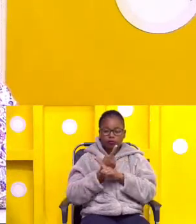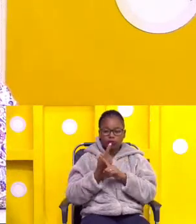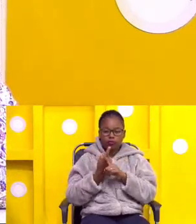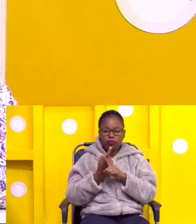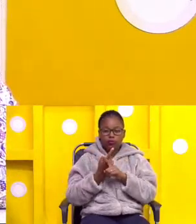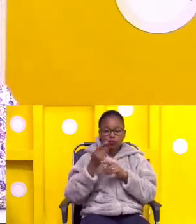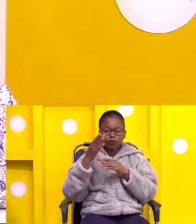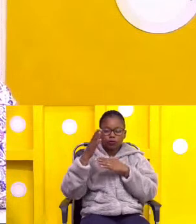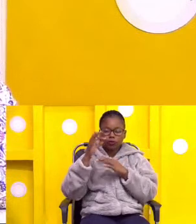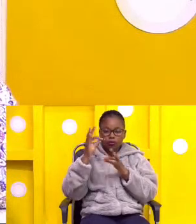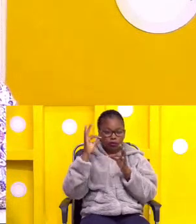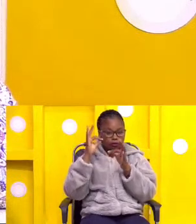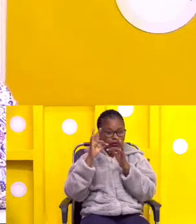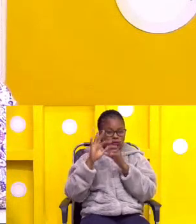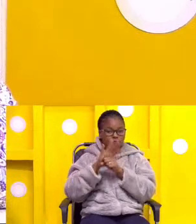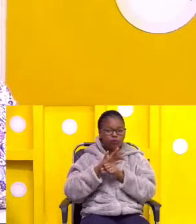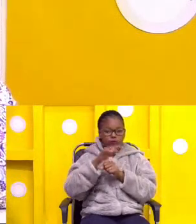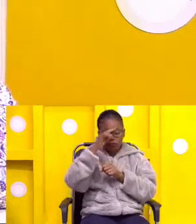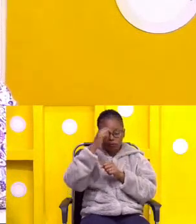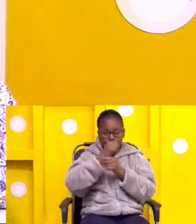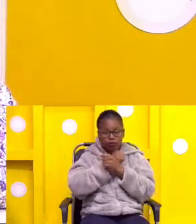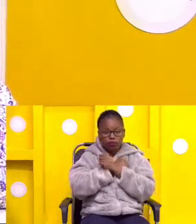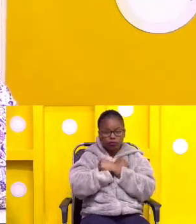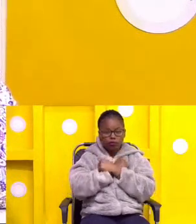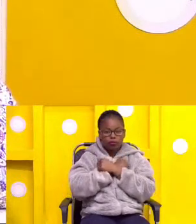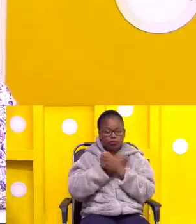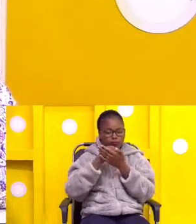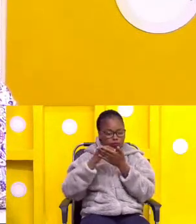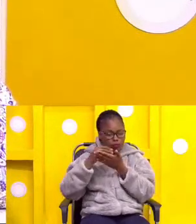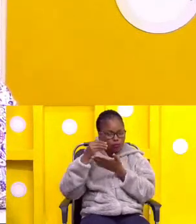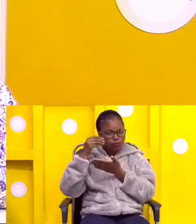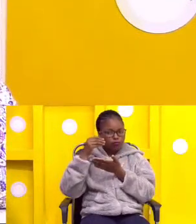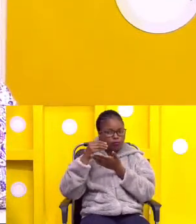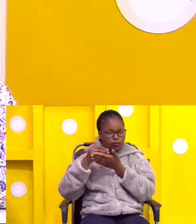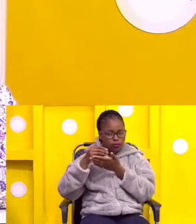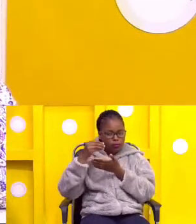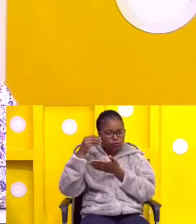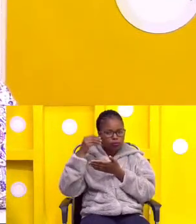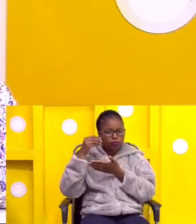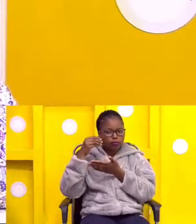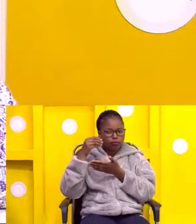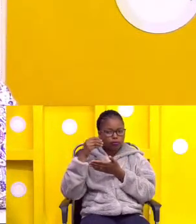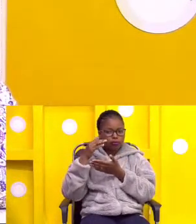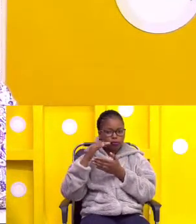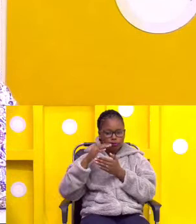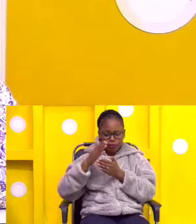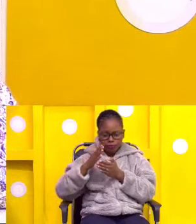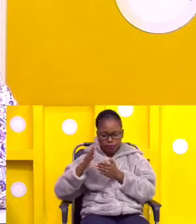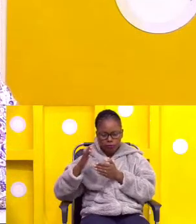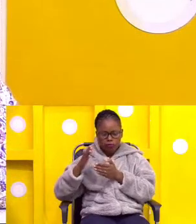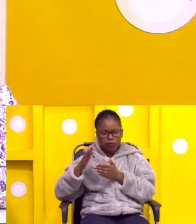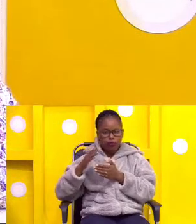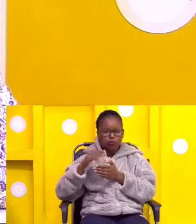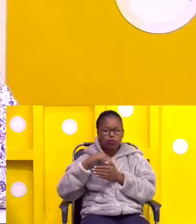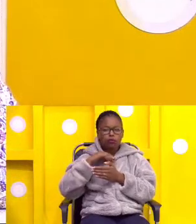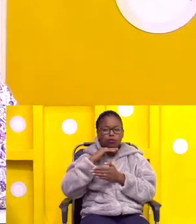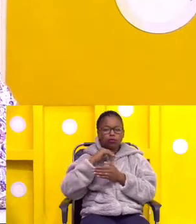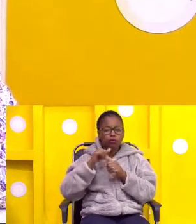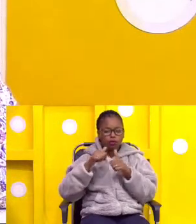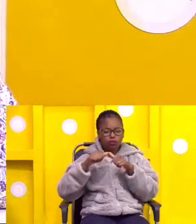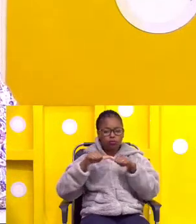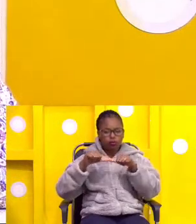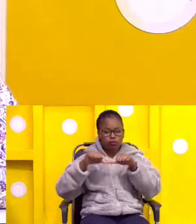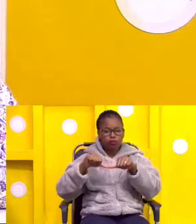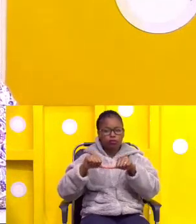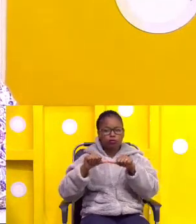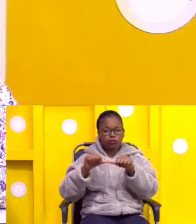mwihokeku tondu wa wendo na no mathomaga na gutuika kamwe ni gatutigire ri aci angi no marathoma na